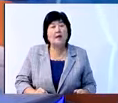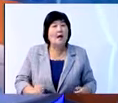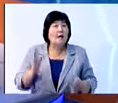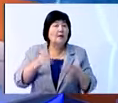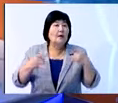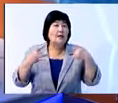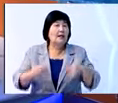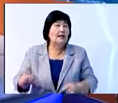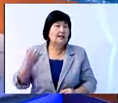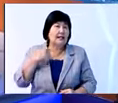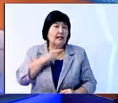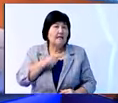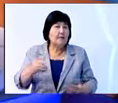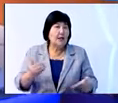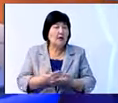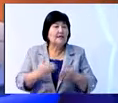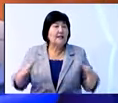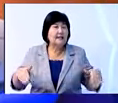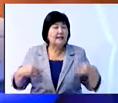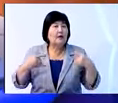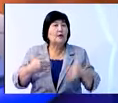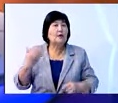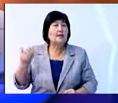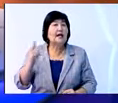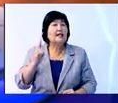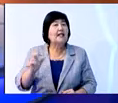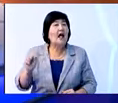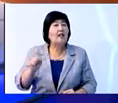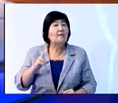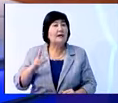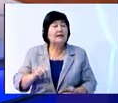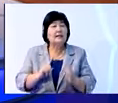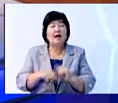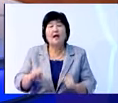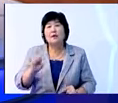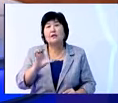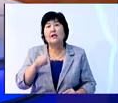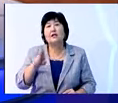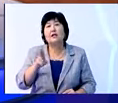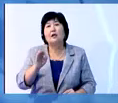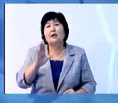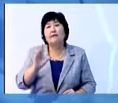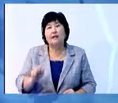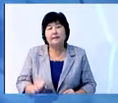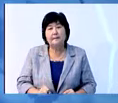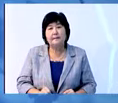В прямом эфире на телеканале «Кызылорда» новости. Здравствуйте. В студии с вами я, Кристина Алмазқызы. Сурдоперевод Айткуль Садыковой.